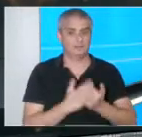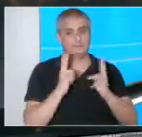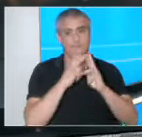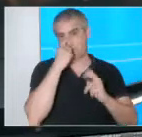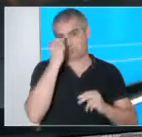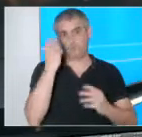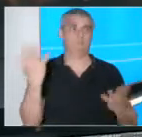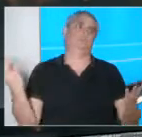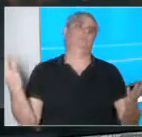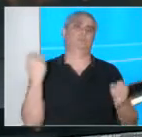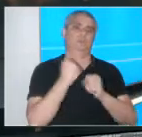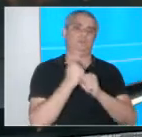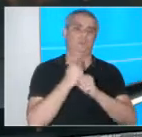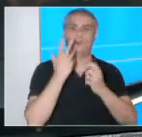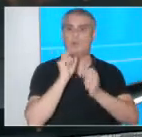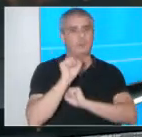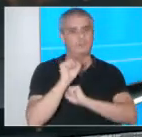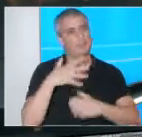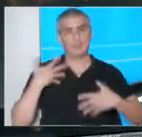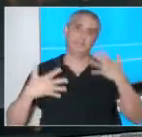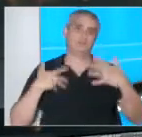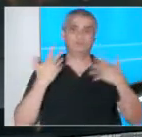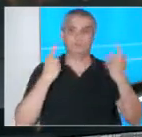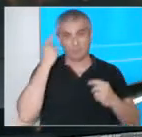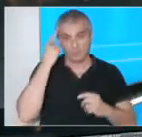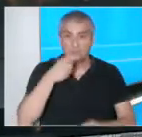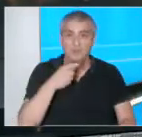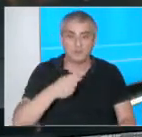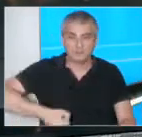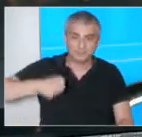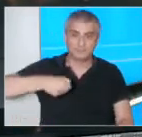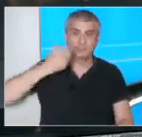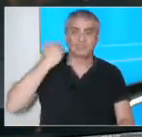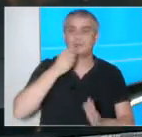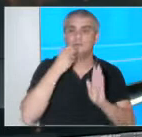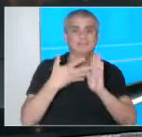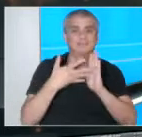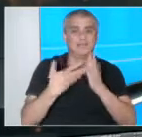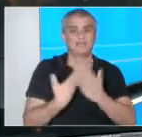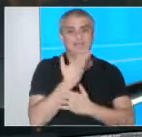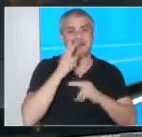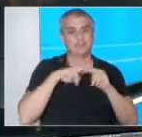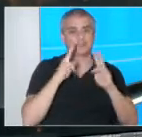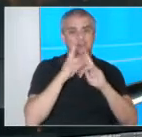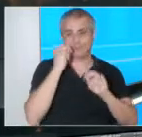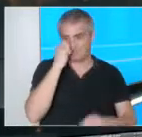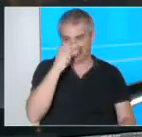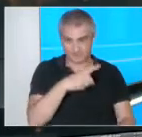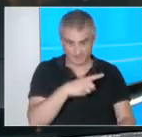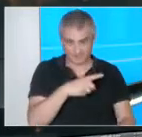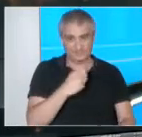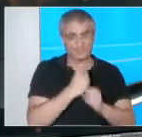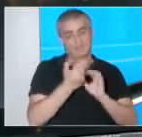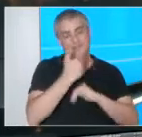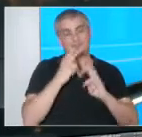אצל פוטין בוודאי עשו לכל הבייס שלו ריגושים חזקים, וכולם חזרו הביתה. היו סקרים עדכניים אחרי הפגישה עם פוטין, שנעשו